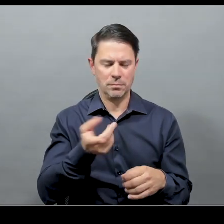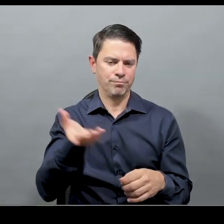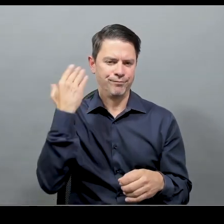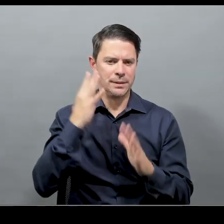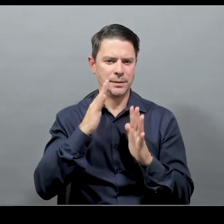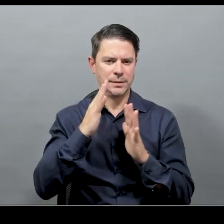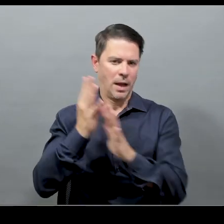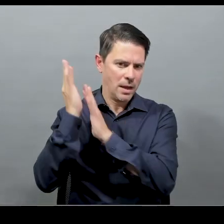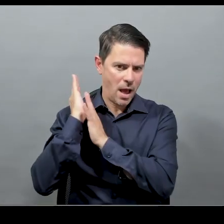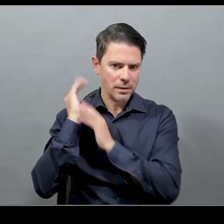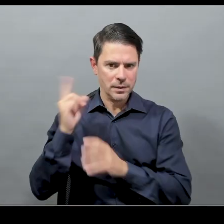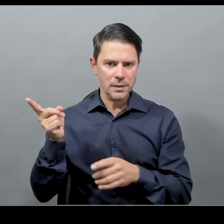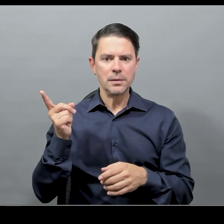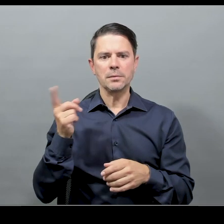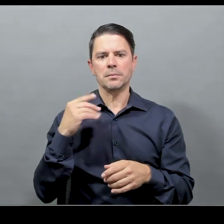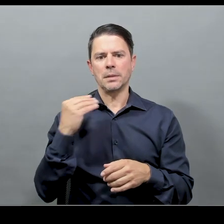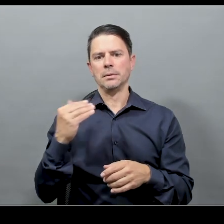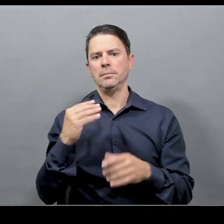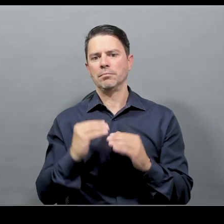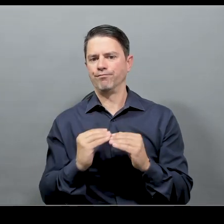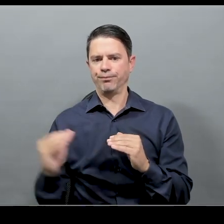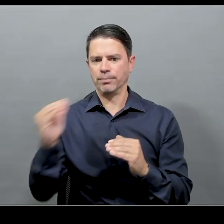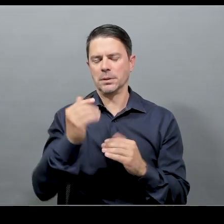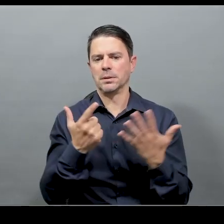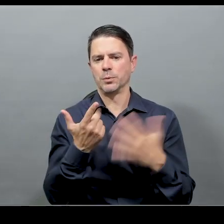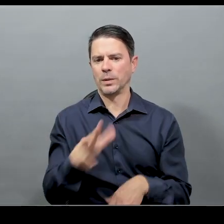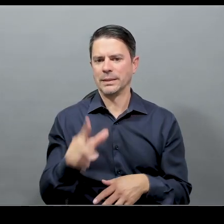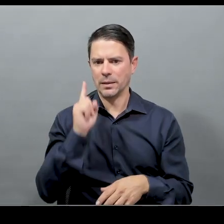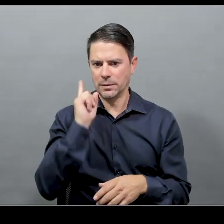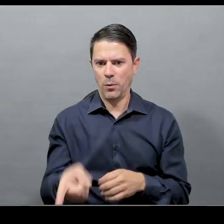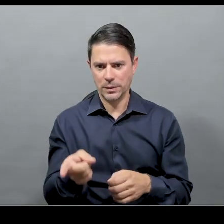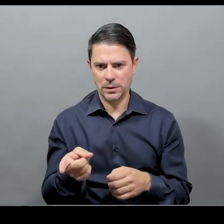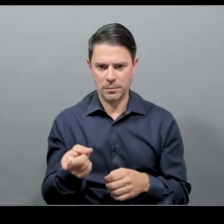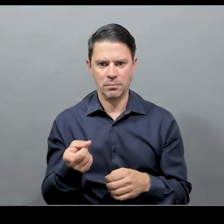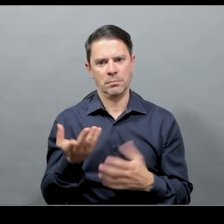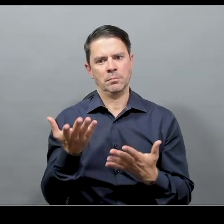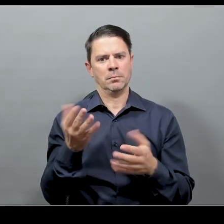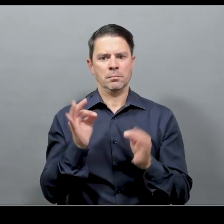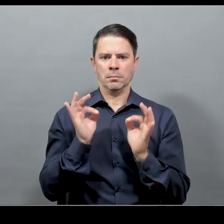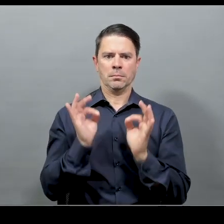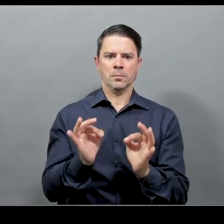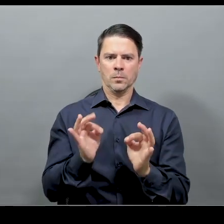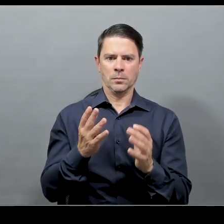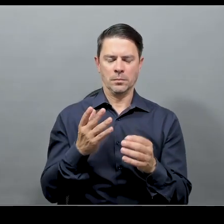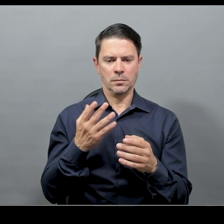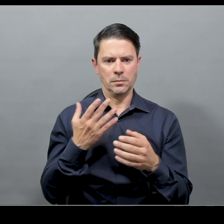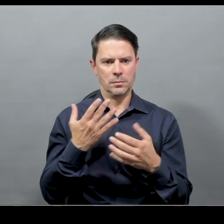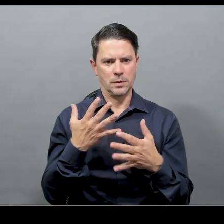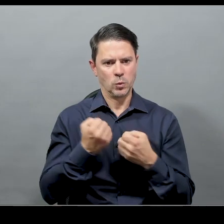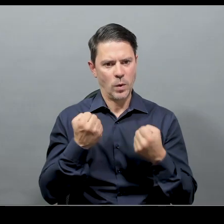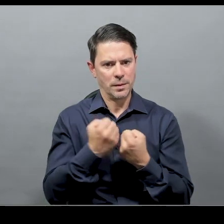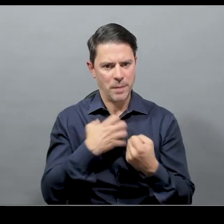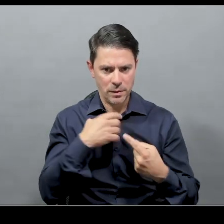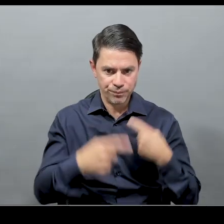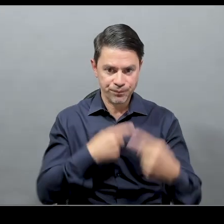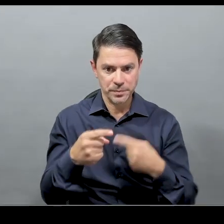sozusagen die korrespondierende Zahl zu den wirklich beträchtlichen Mitteln, die der Freistaat Bayern hier jedes Jahr in die Hand nimmt. Sie haben es gerade gehört vom Kollegen Bernreiter,